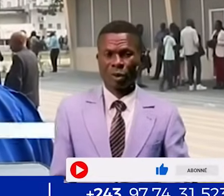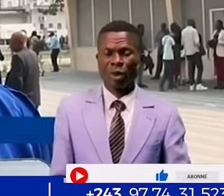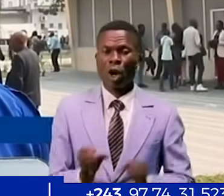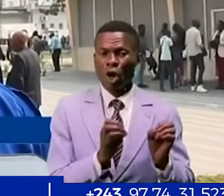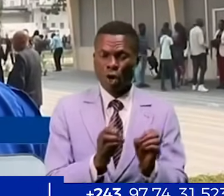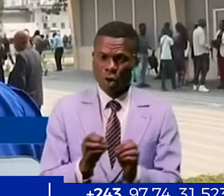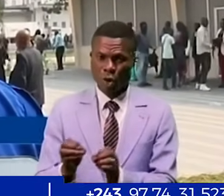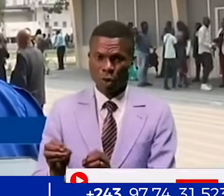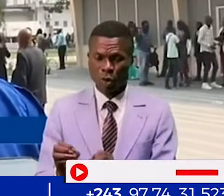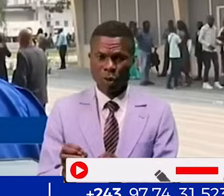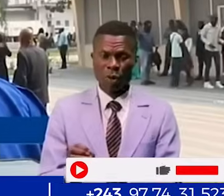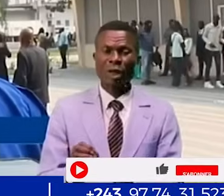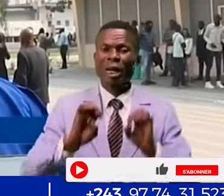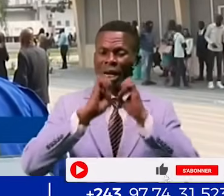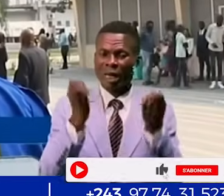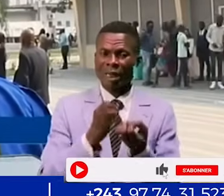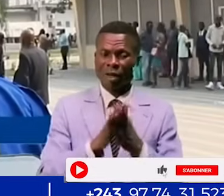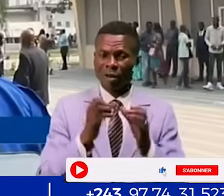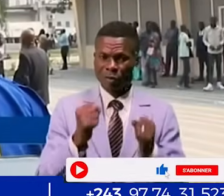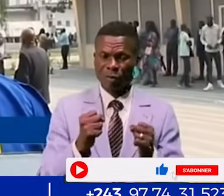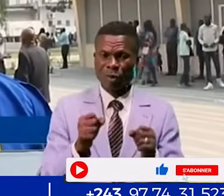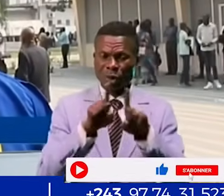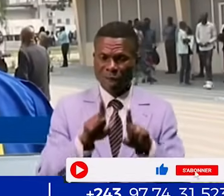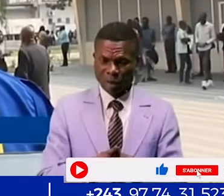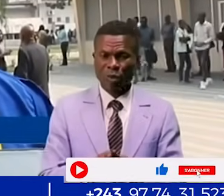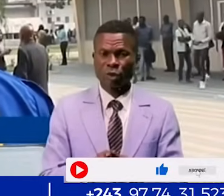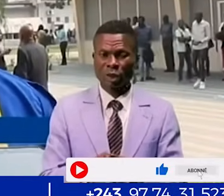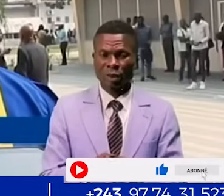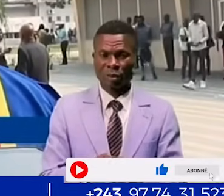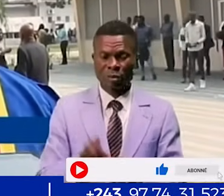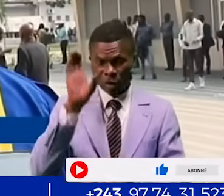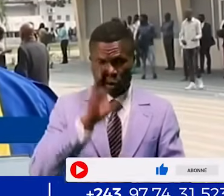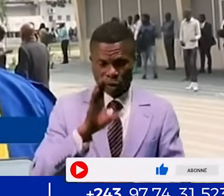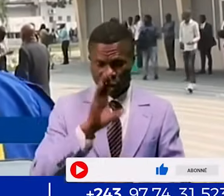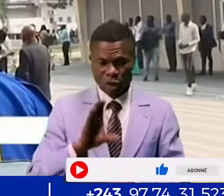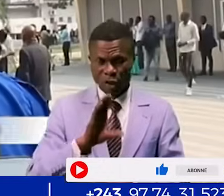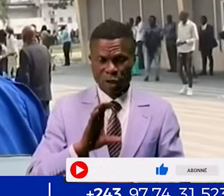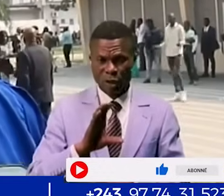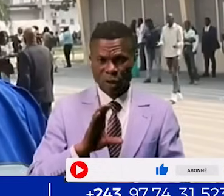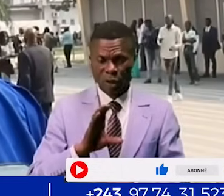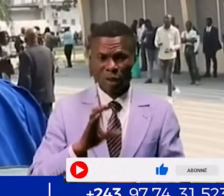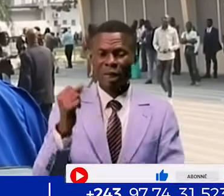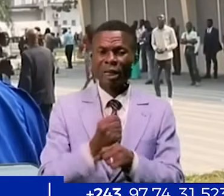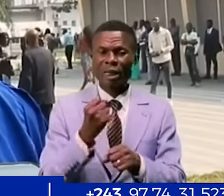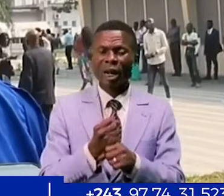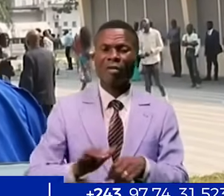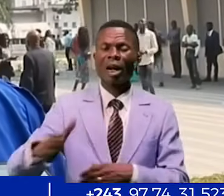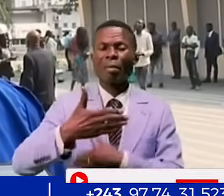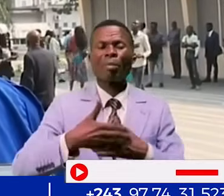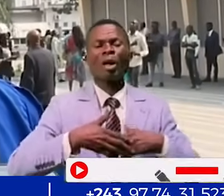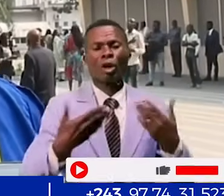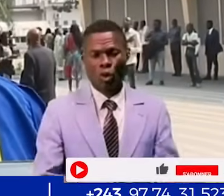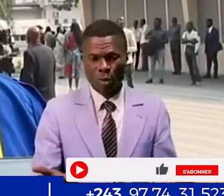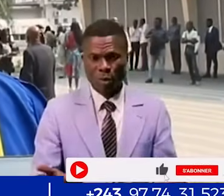redynamiser les entreprises et voir de quelle manière il faut traiter avec les pays voisins